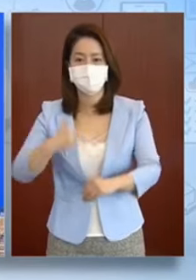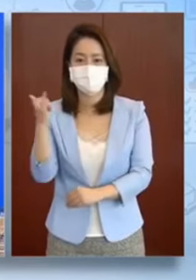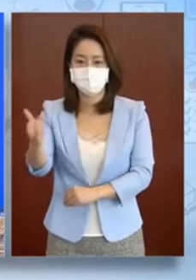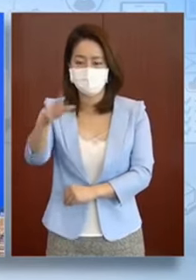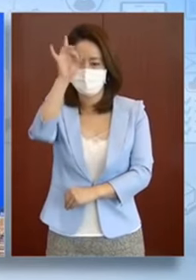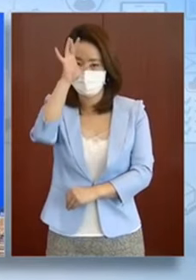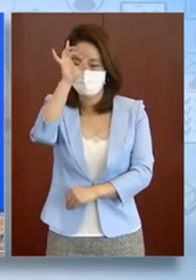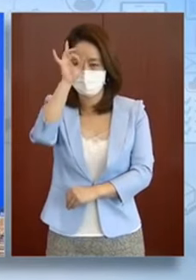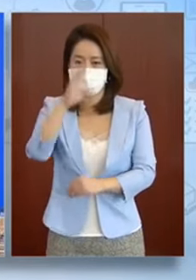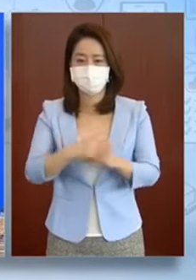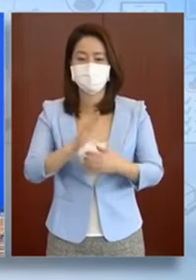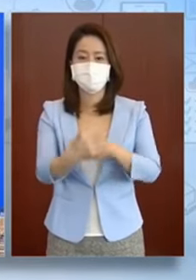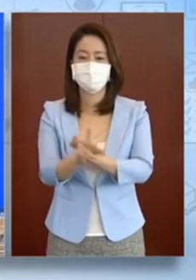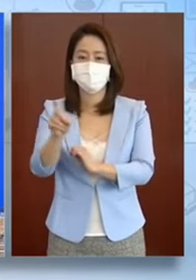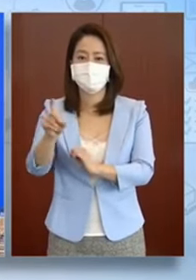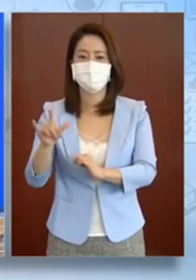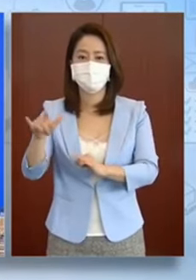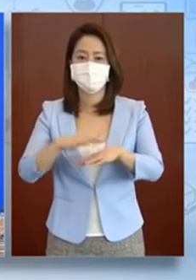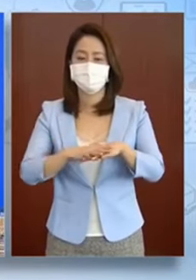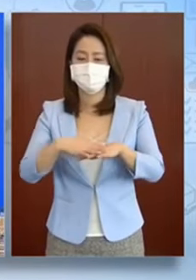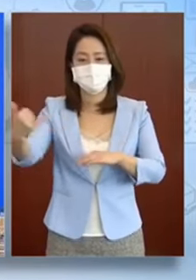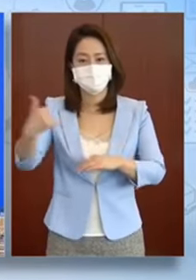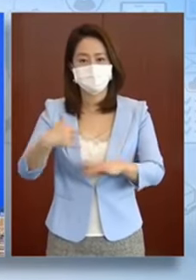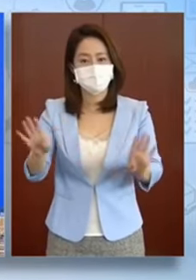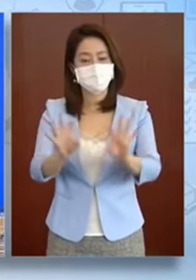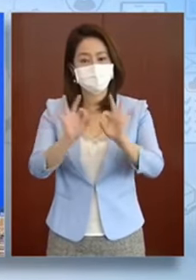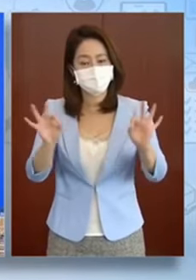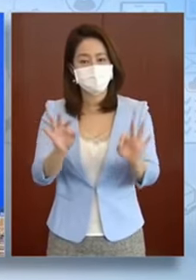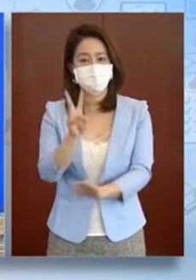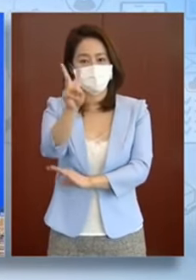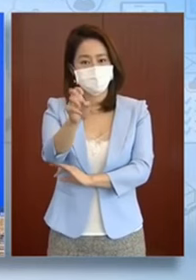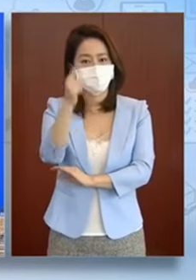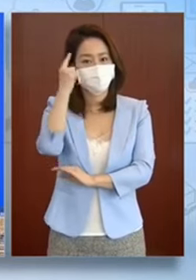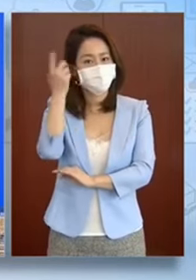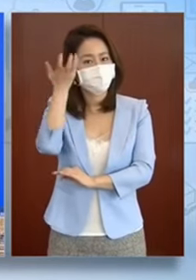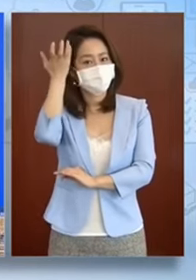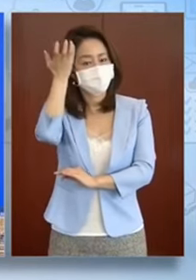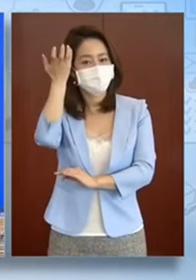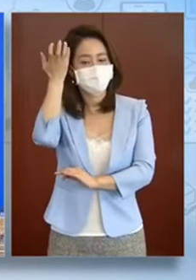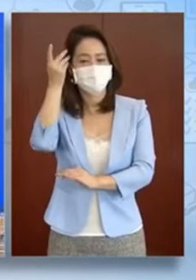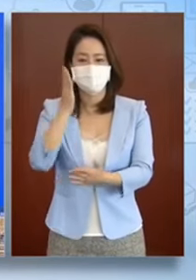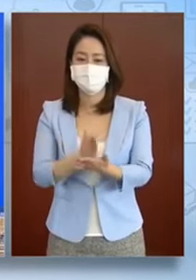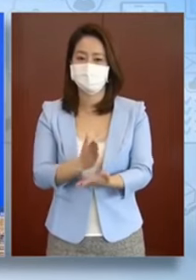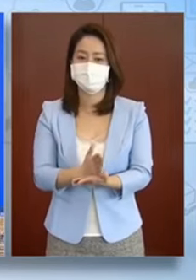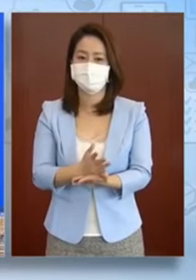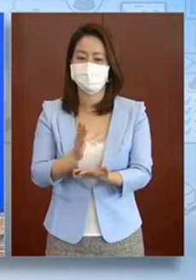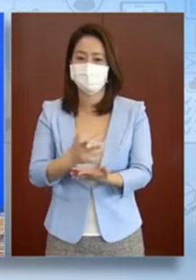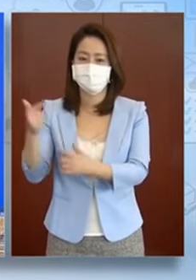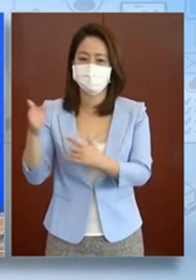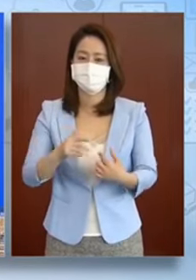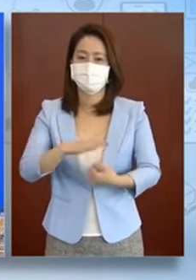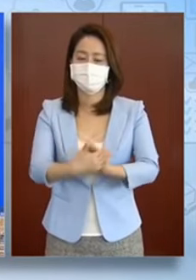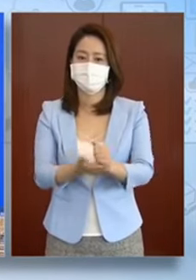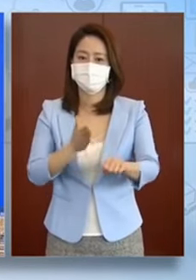机场，入关时体温等未见异常，从机场直接包车返